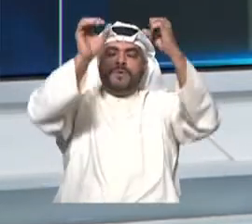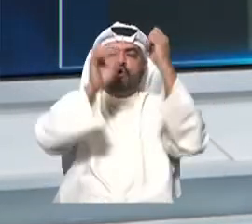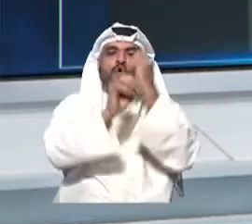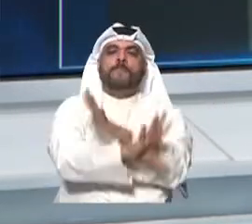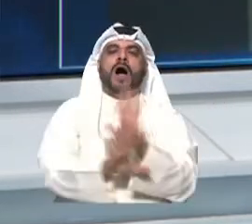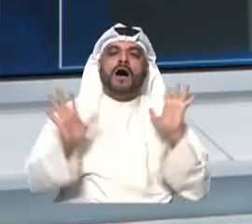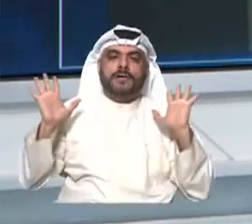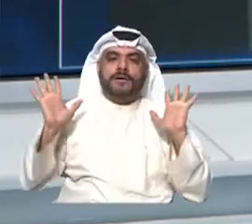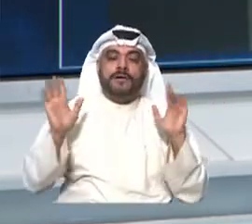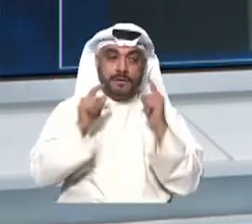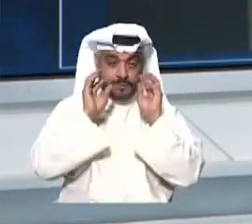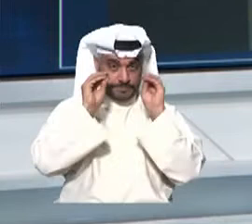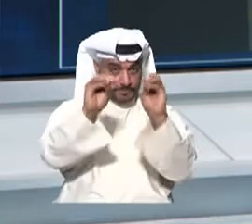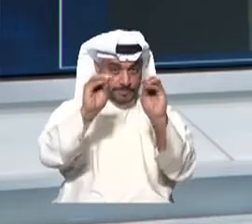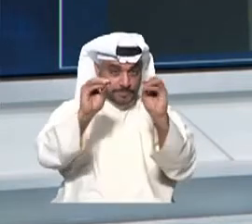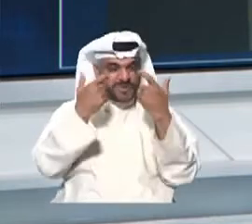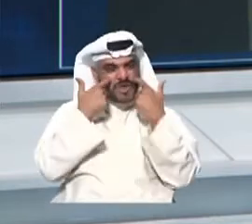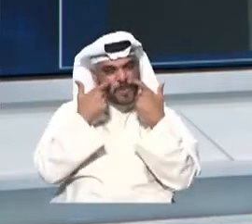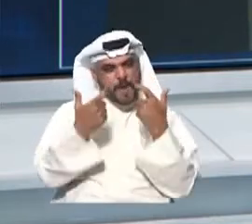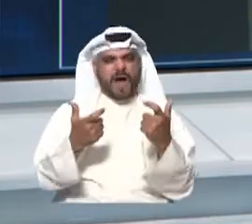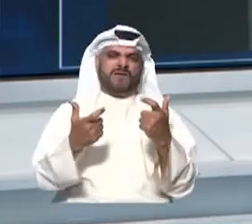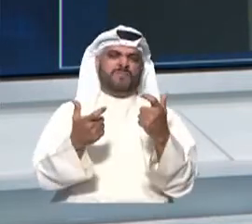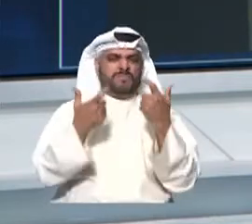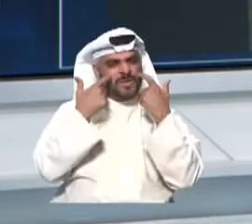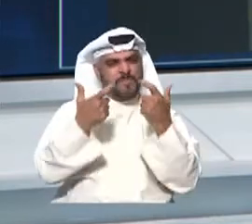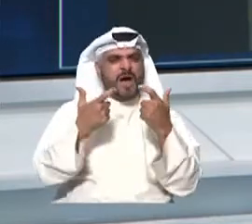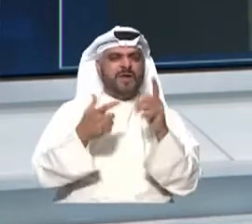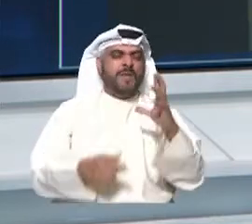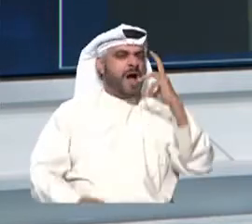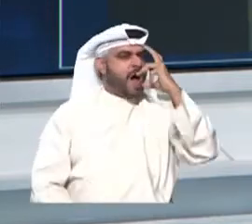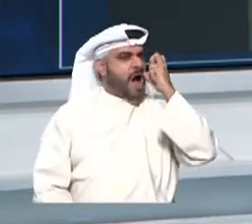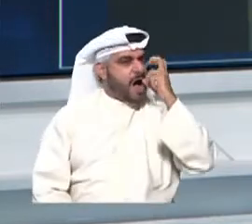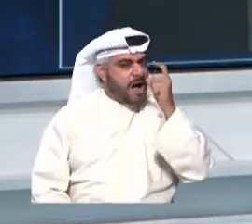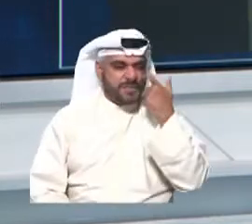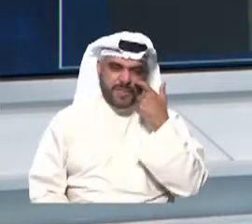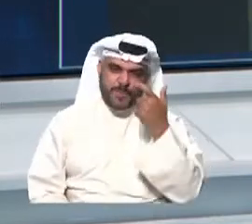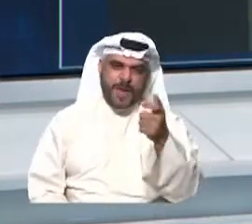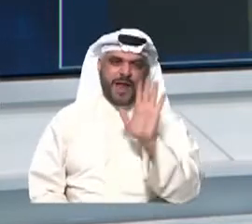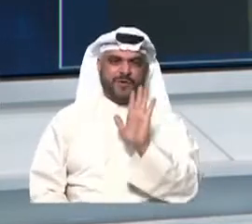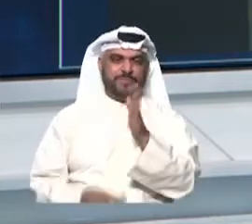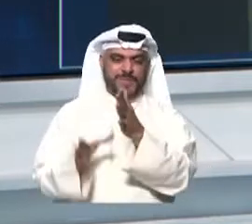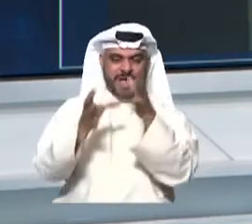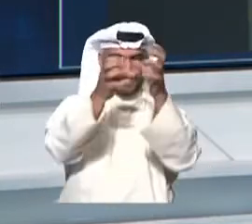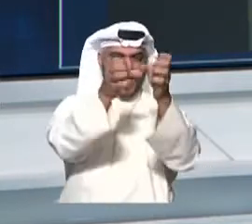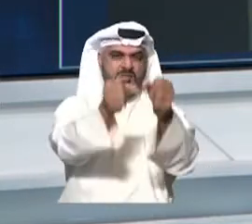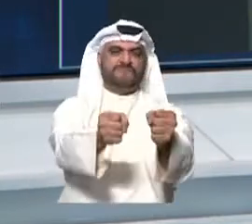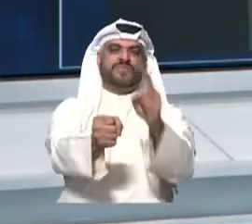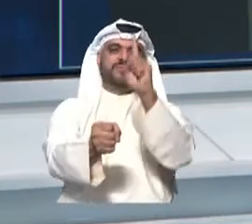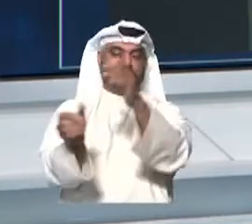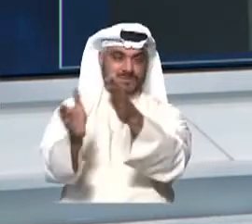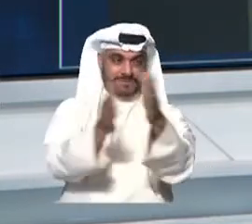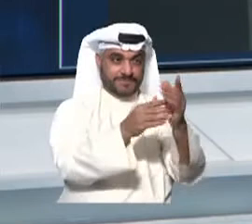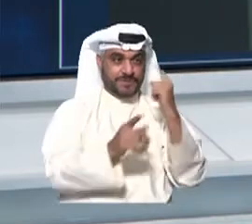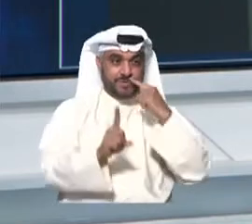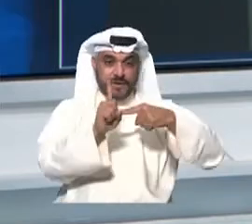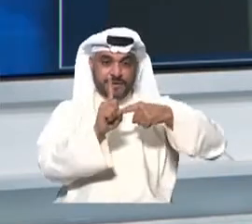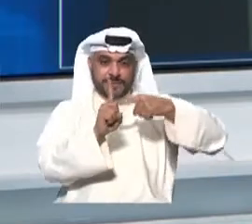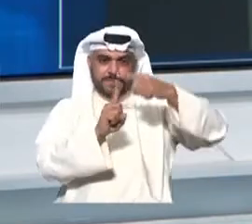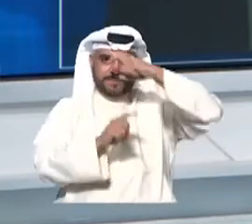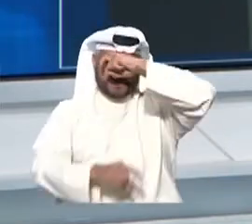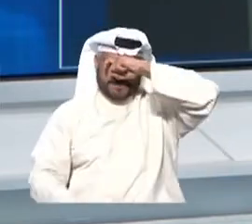بالساعة. سرعة الرياح قد تصل هباتها إلى أكثر من 60 كيلومتر بالساعة. انخفاض الرؤية الأفقية وارد معانا، أيضا زحف الرمال